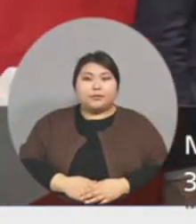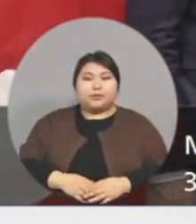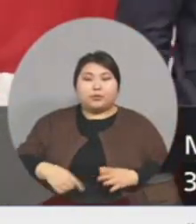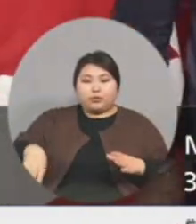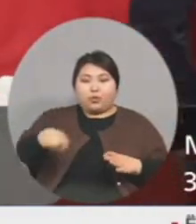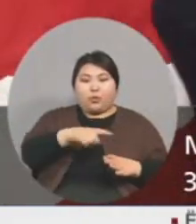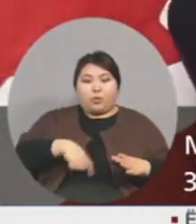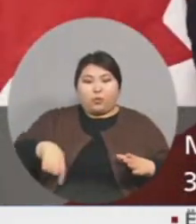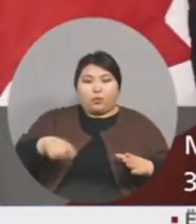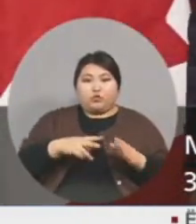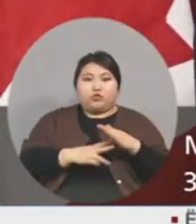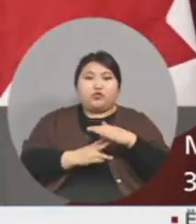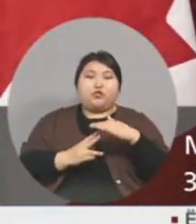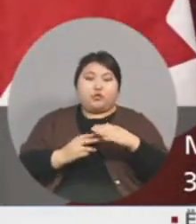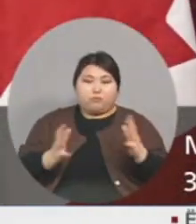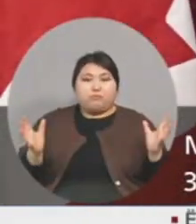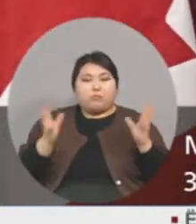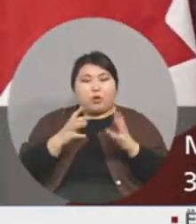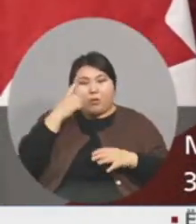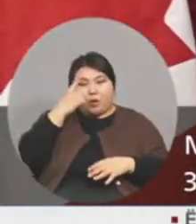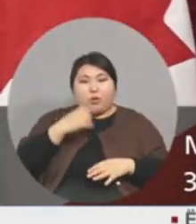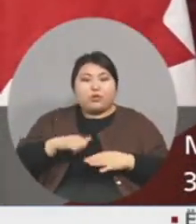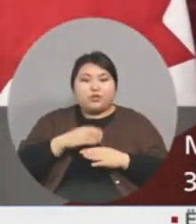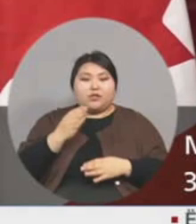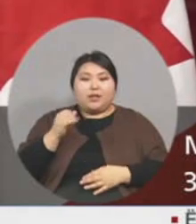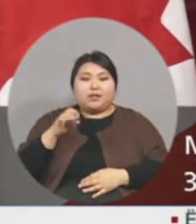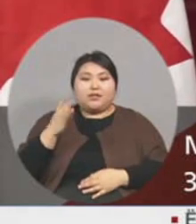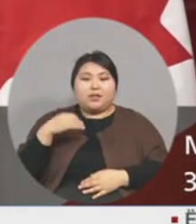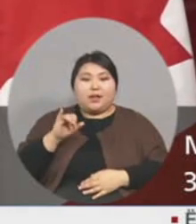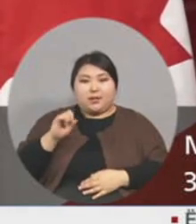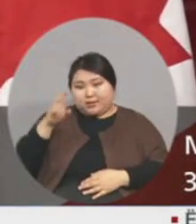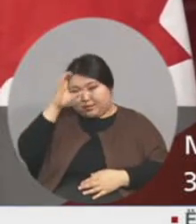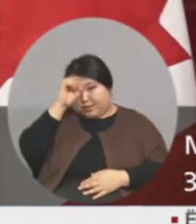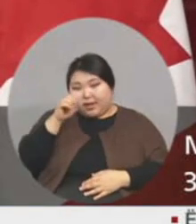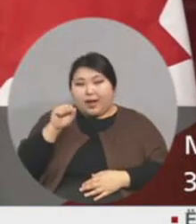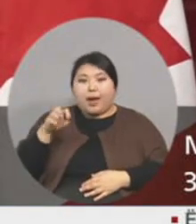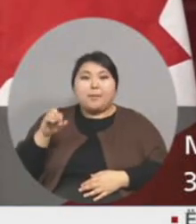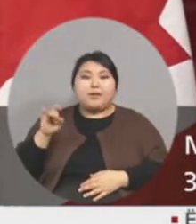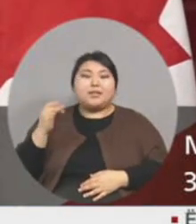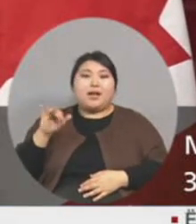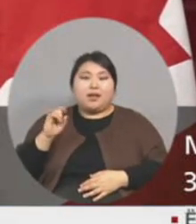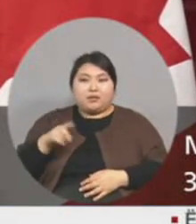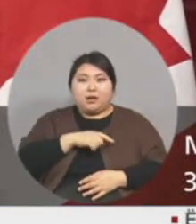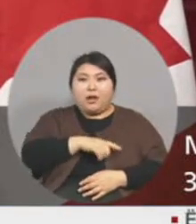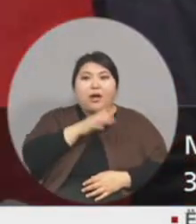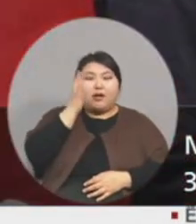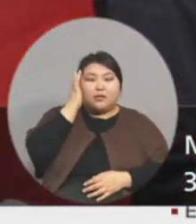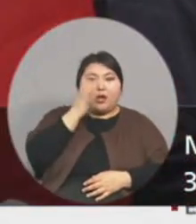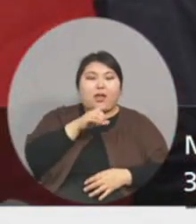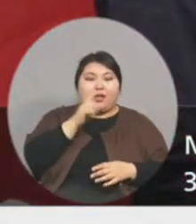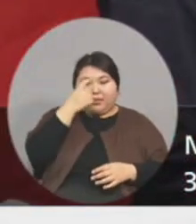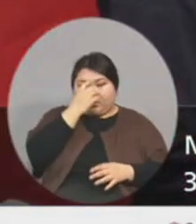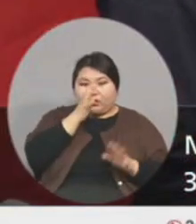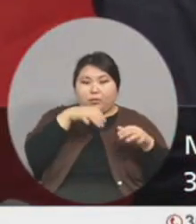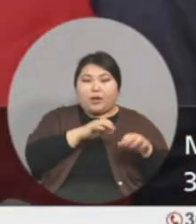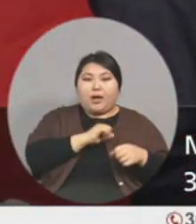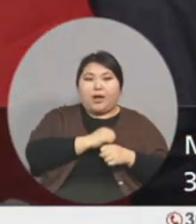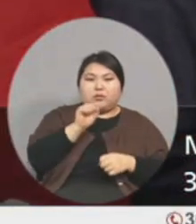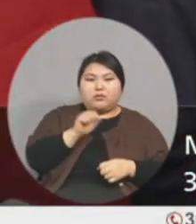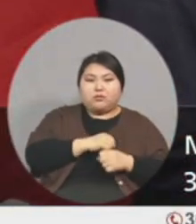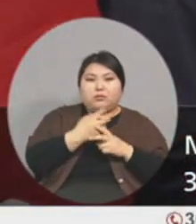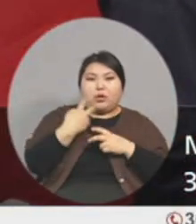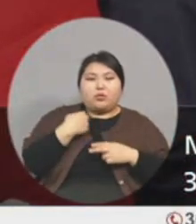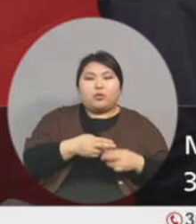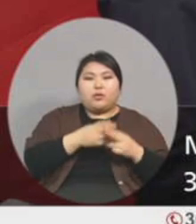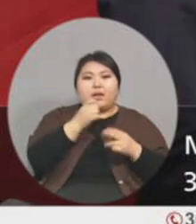Дугуй ширээний уулзалтыг Монголын талаас Монгол улсын шадар сайд Амар Сайхан, Канадын талаас тус улсын гадаад хэргийн энэтхэг Номхон далайн асуудал эрхэлсэн